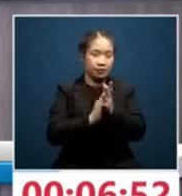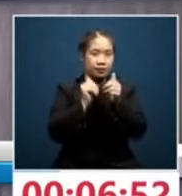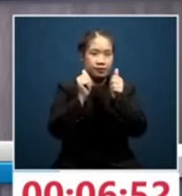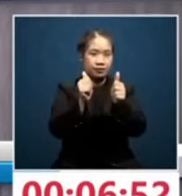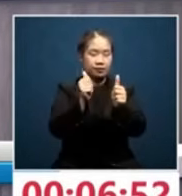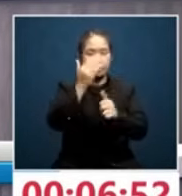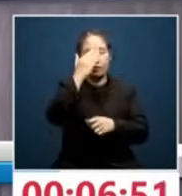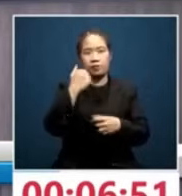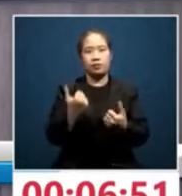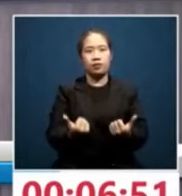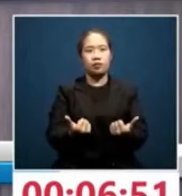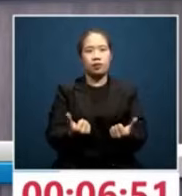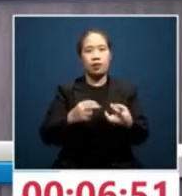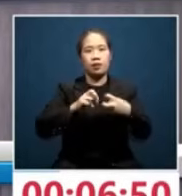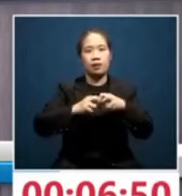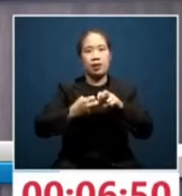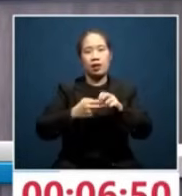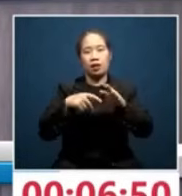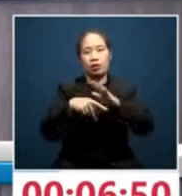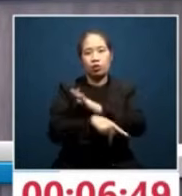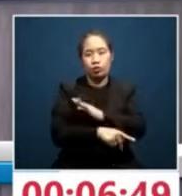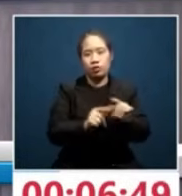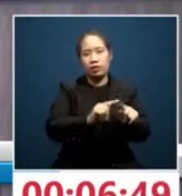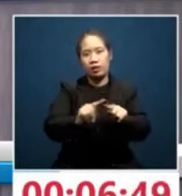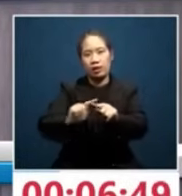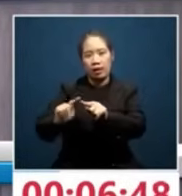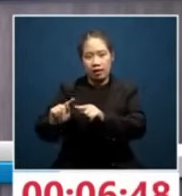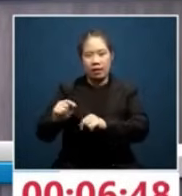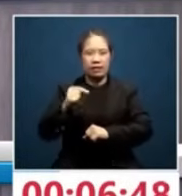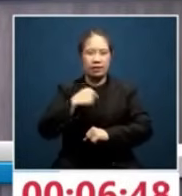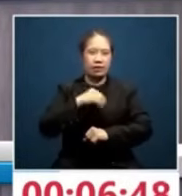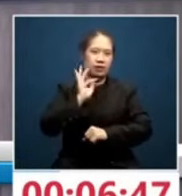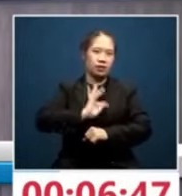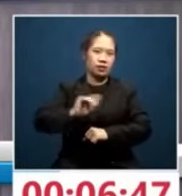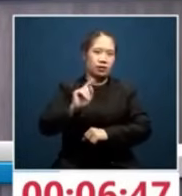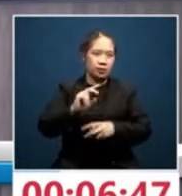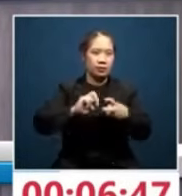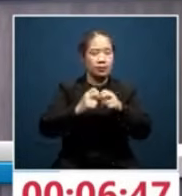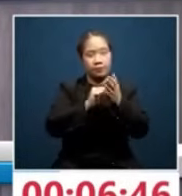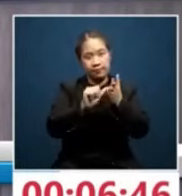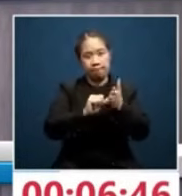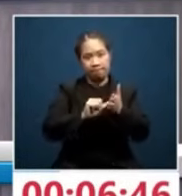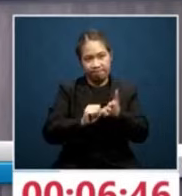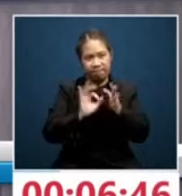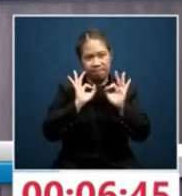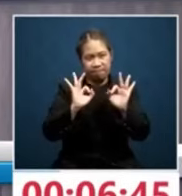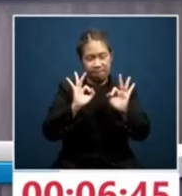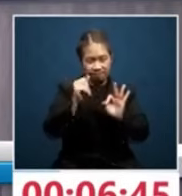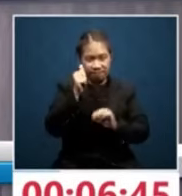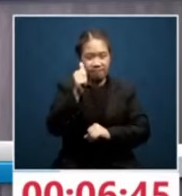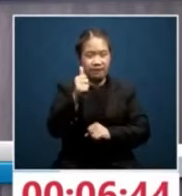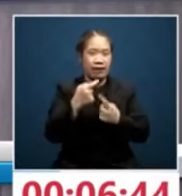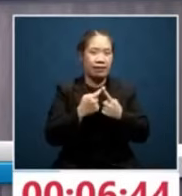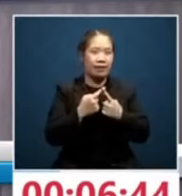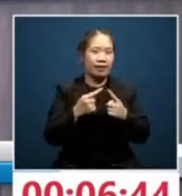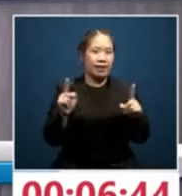โดยเฉพาะบทสรุปในเรื่องของการเสริมสร้างประสิทธิภาพการพยายามรักษาความมั่นคงตามแนวชายแดนไ